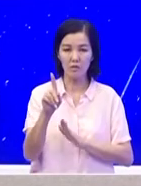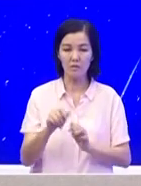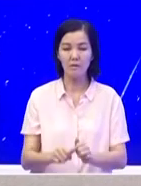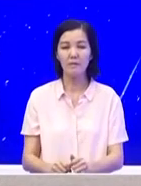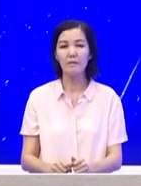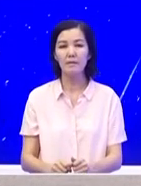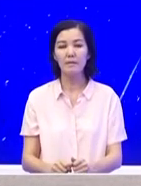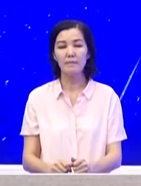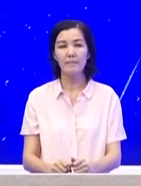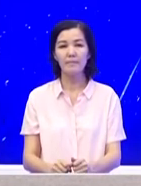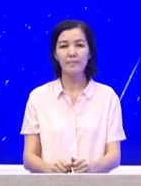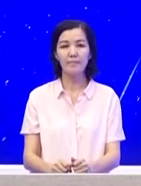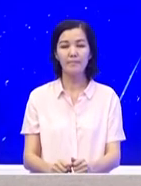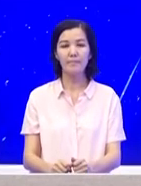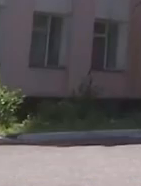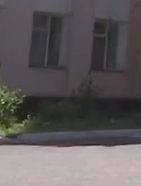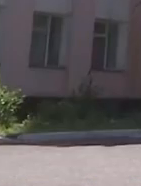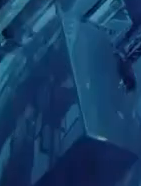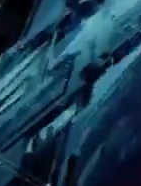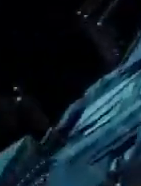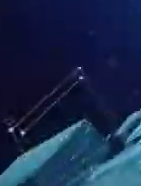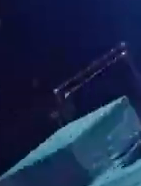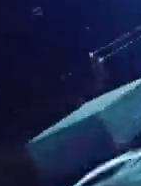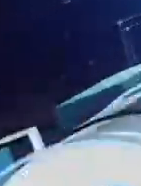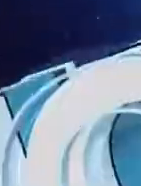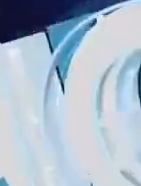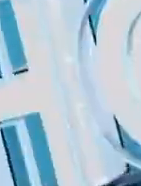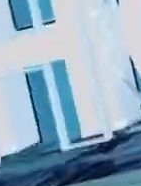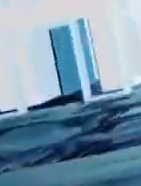Присяжная, Асет Дуйсенбек, телеканал ЖТСУ.